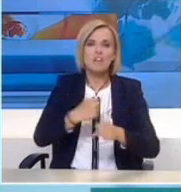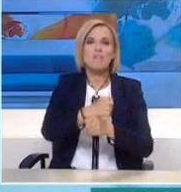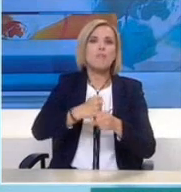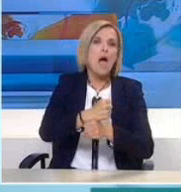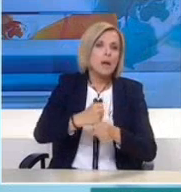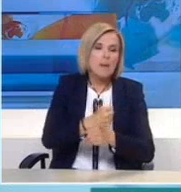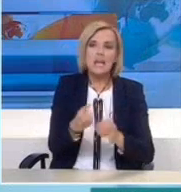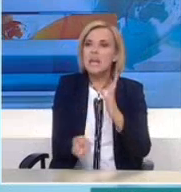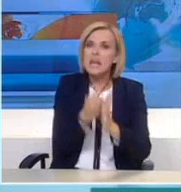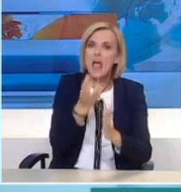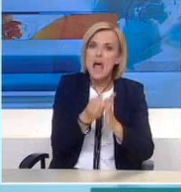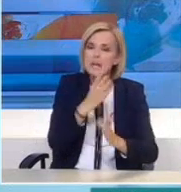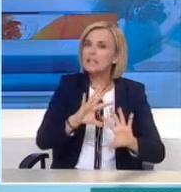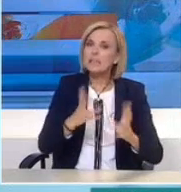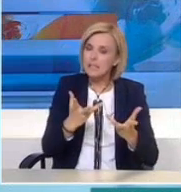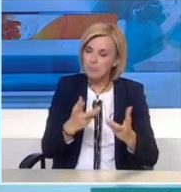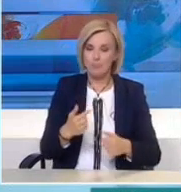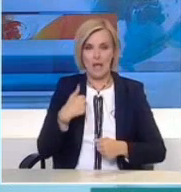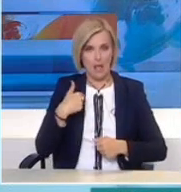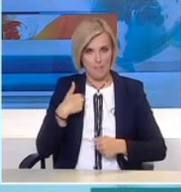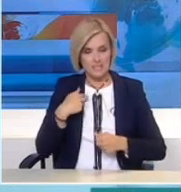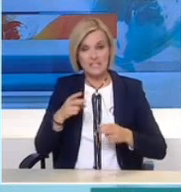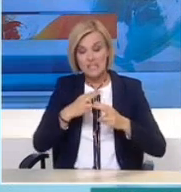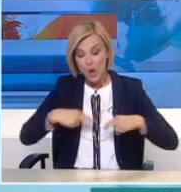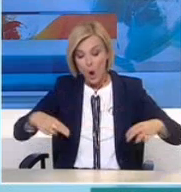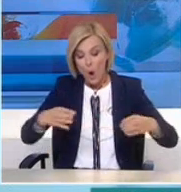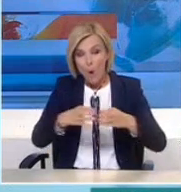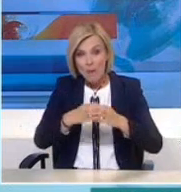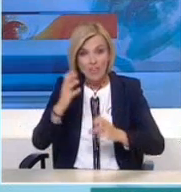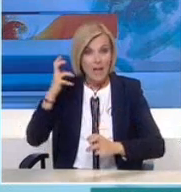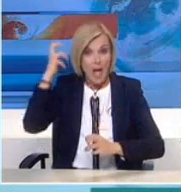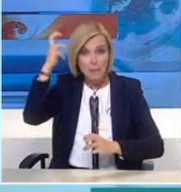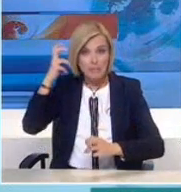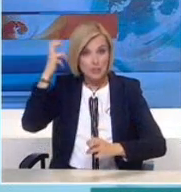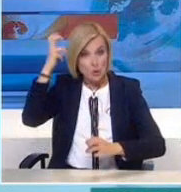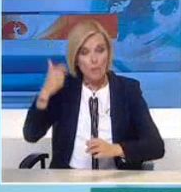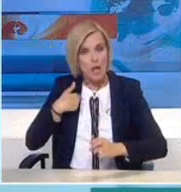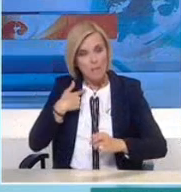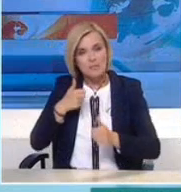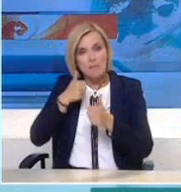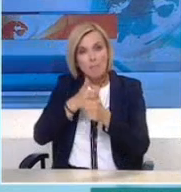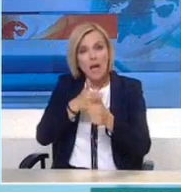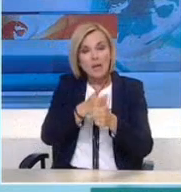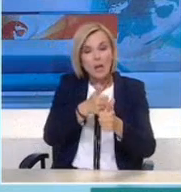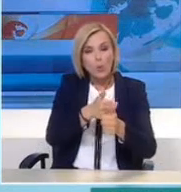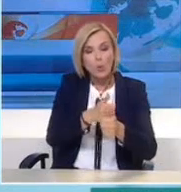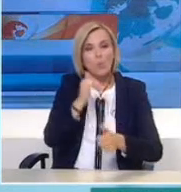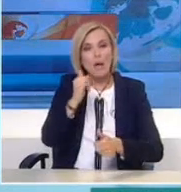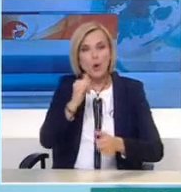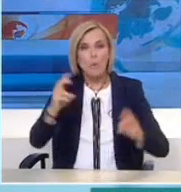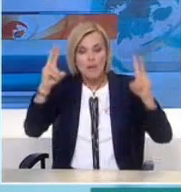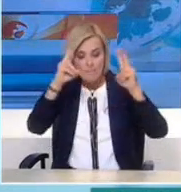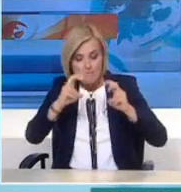Remdesivir, να αναφέρω πως η επιστημονική κοινότητα παρακολουθεί τις εξελίξεις, όπως και για τη χλωροκίνη. Είναι πολύ νωρίς να τοποθετηθούμε χωρίς